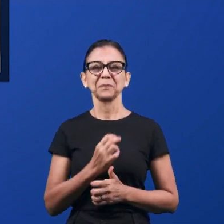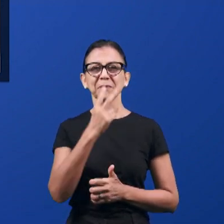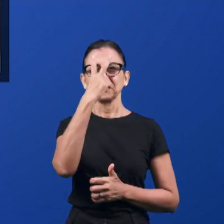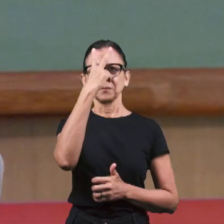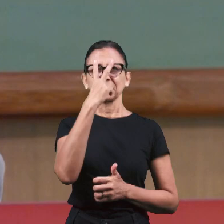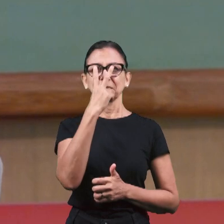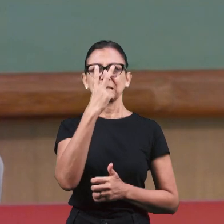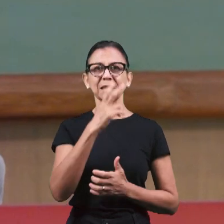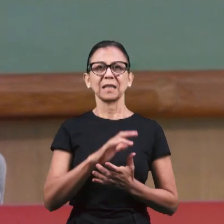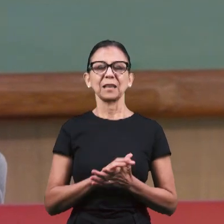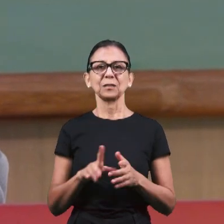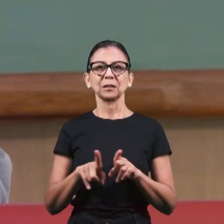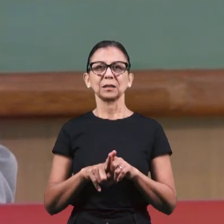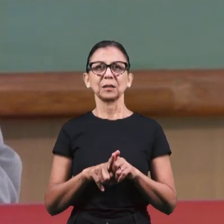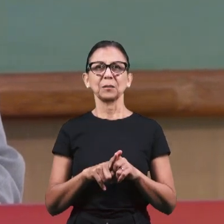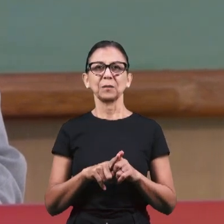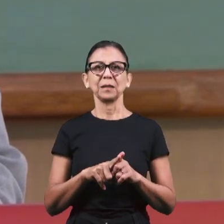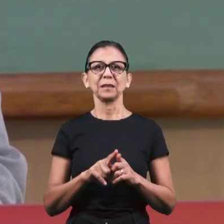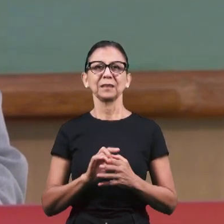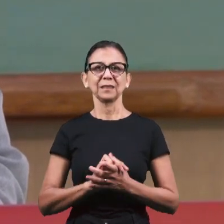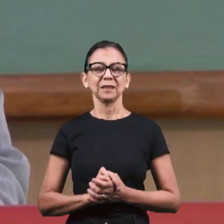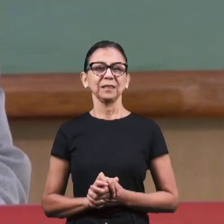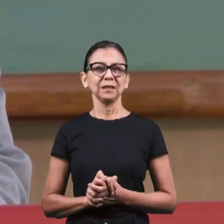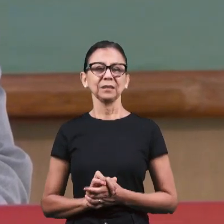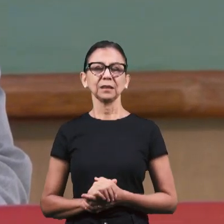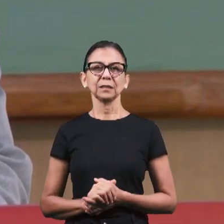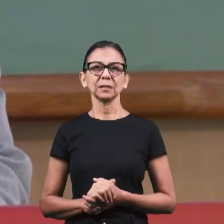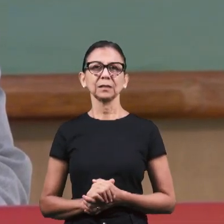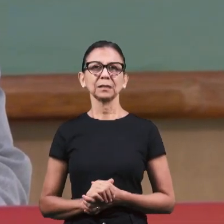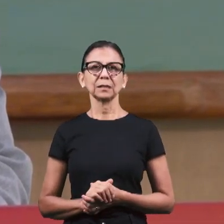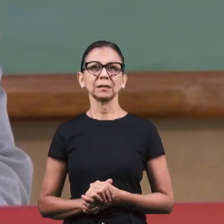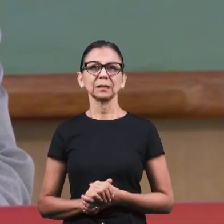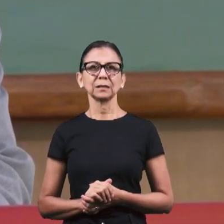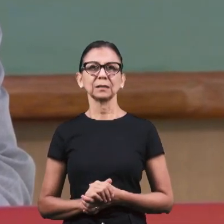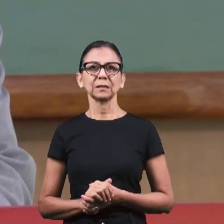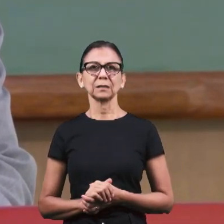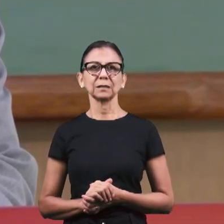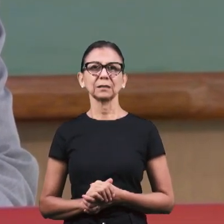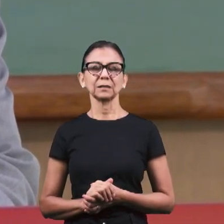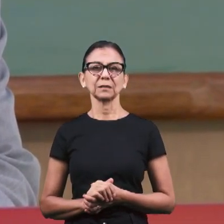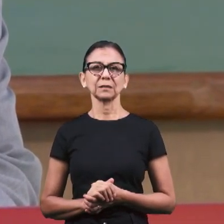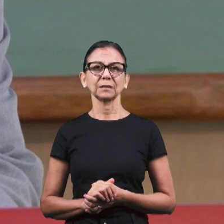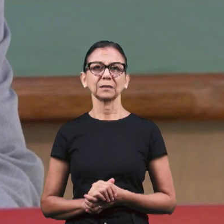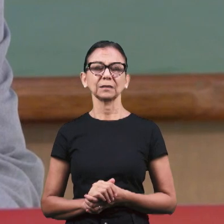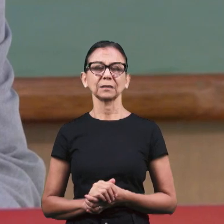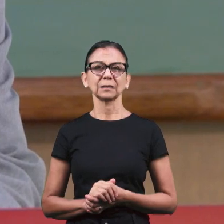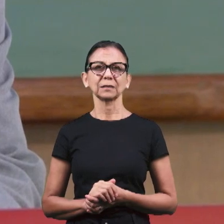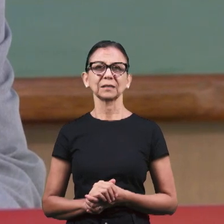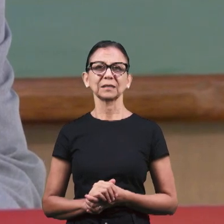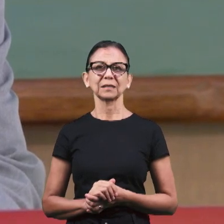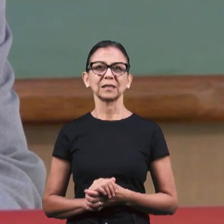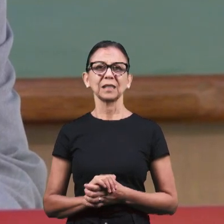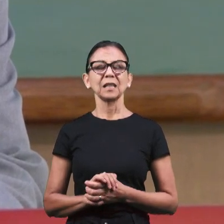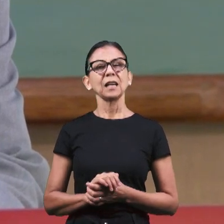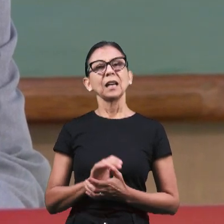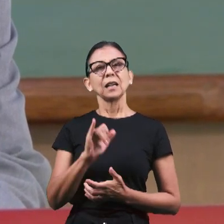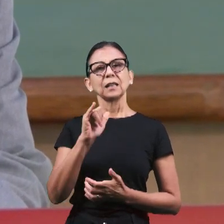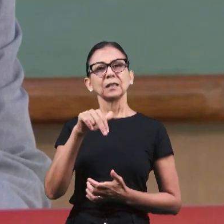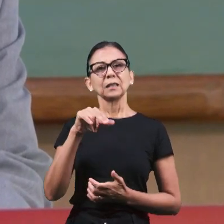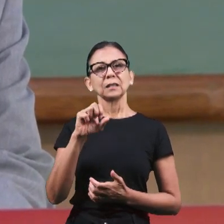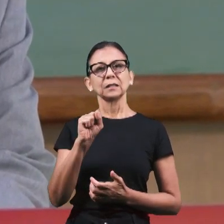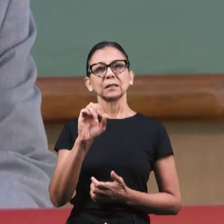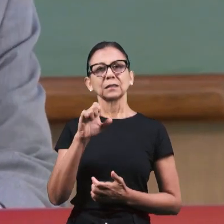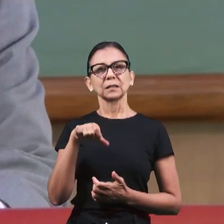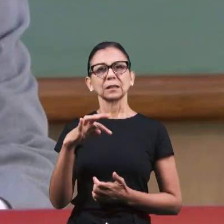insensé. Amen. Aveugle et insensé. Très bien répondu par notre sœur